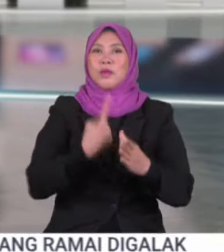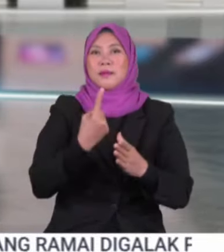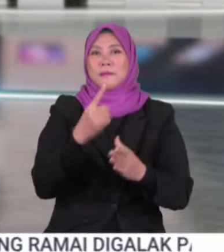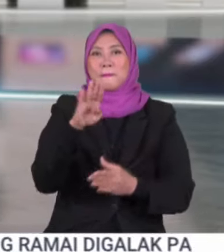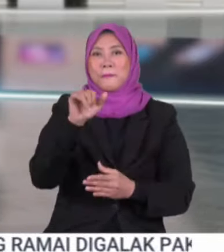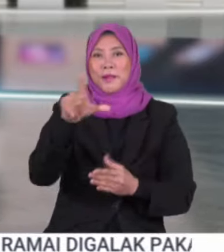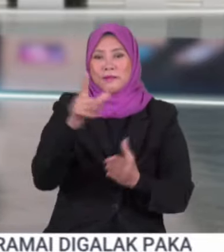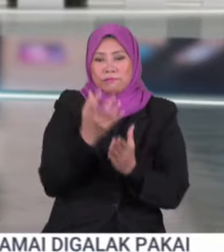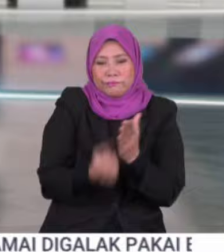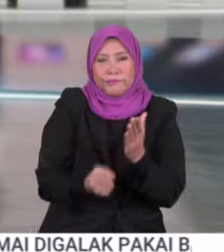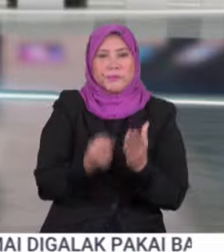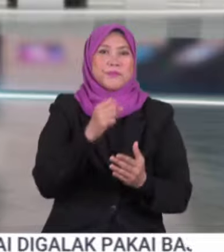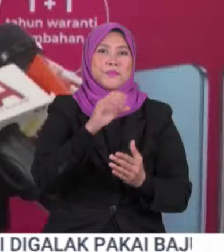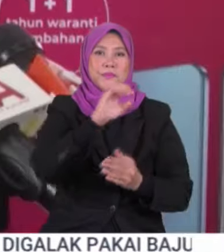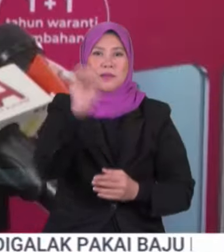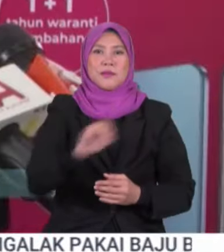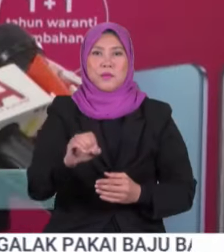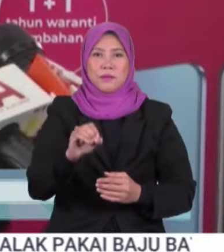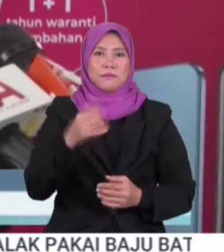telefon bimbit.